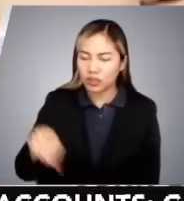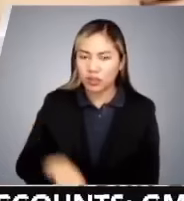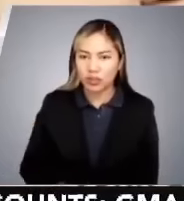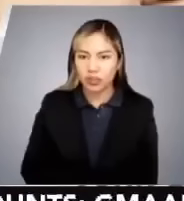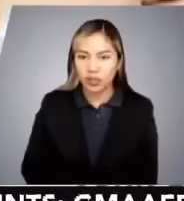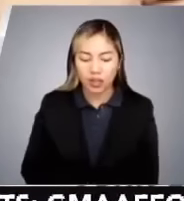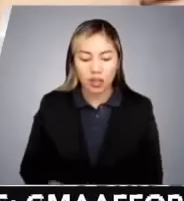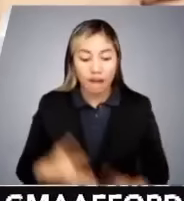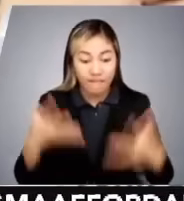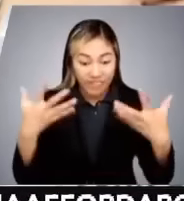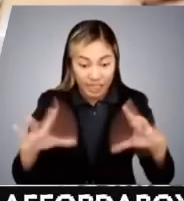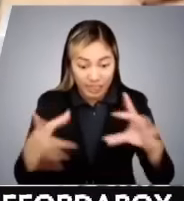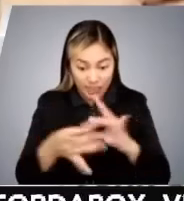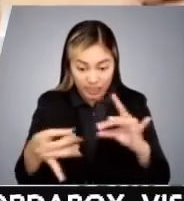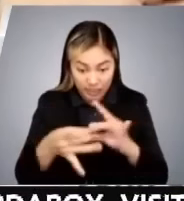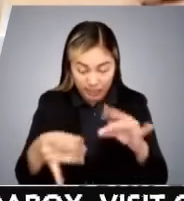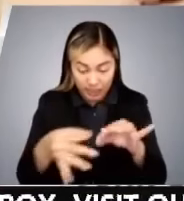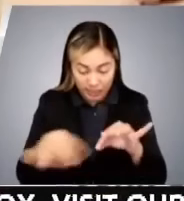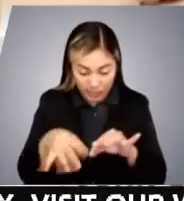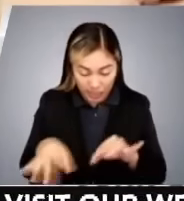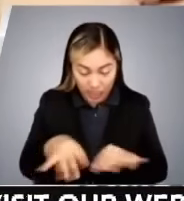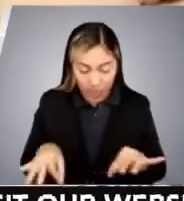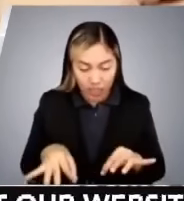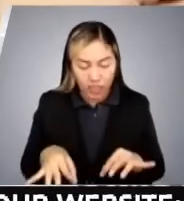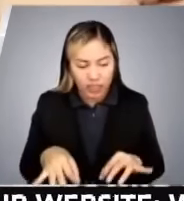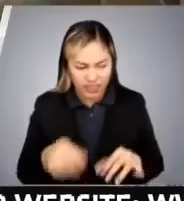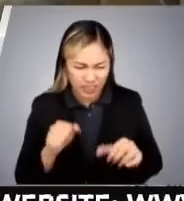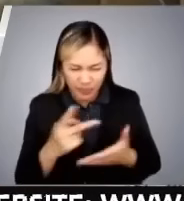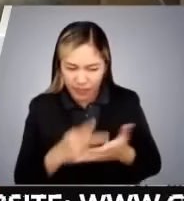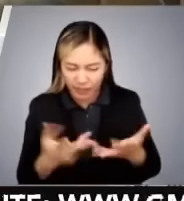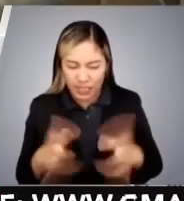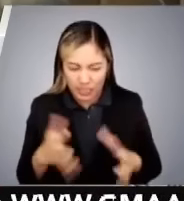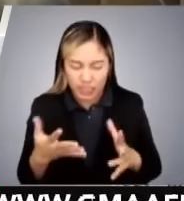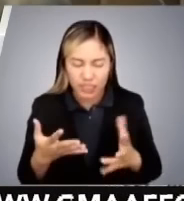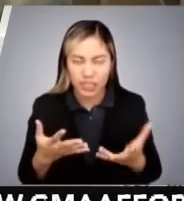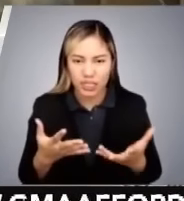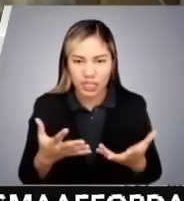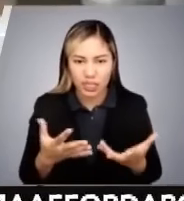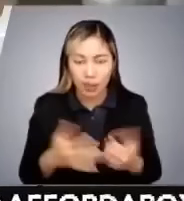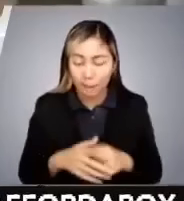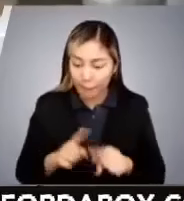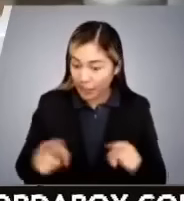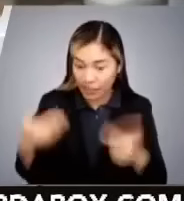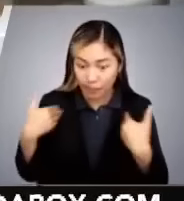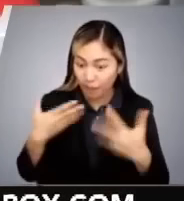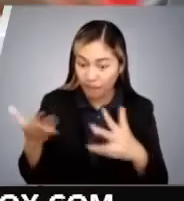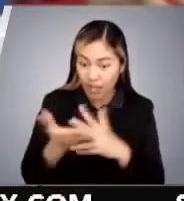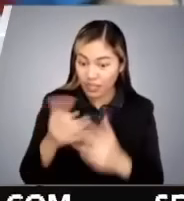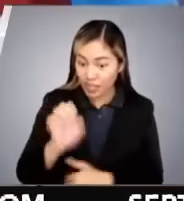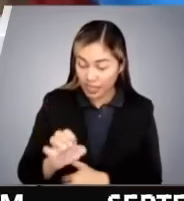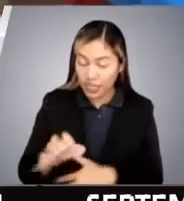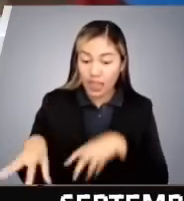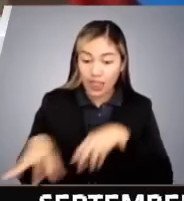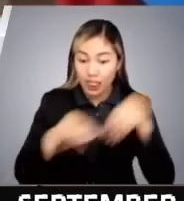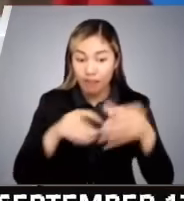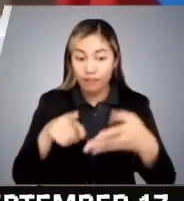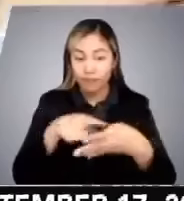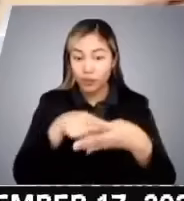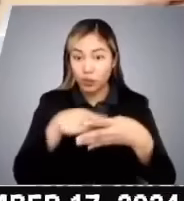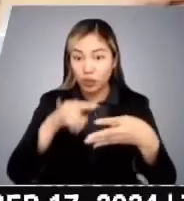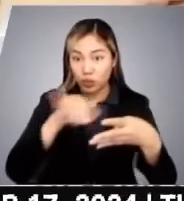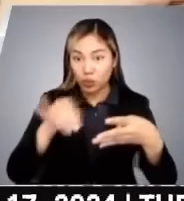Opo, partially. May natapos na po. Pero hindi pa na-file yung case. Umalis ka, first week of July. July